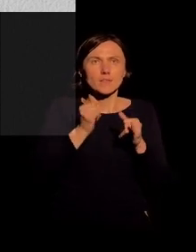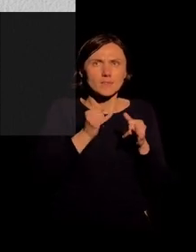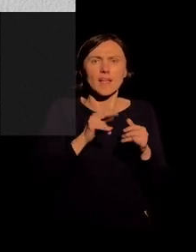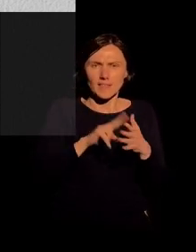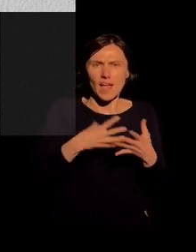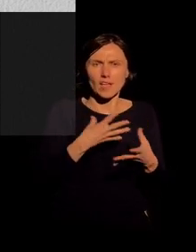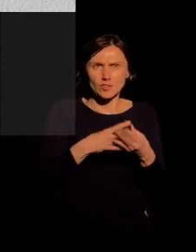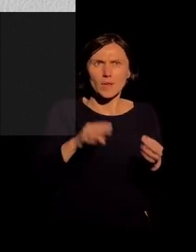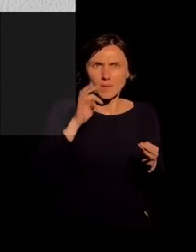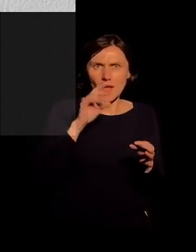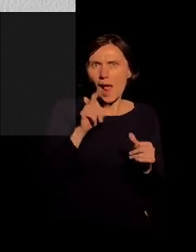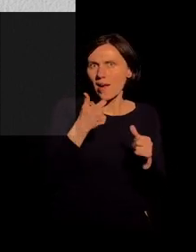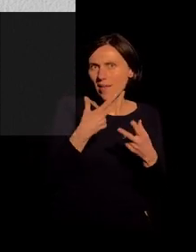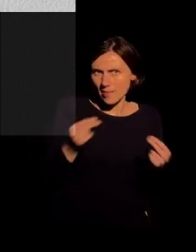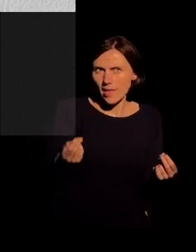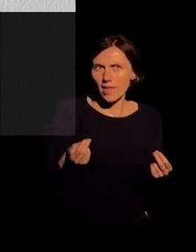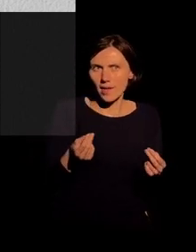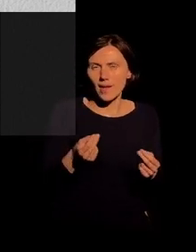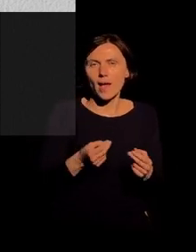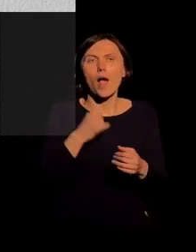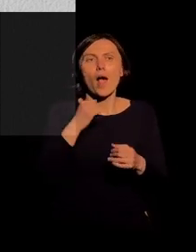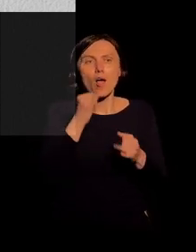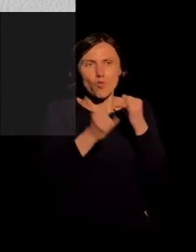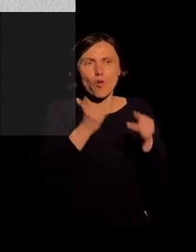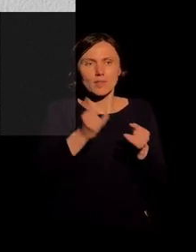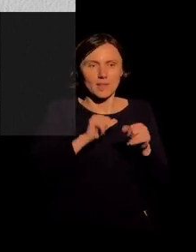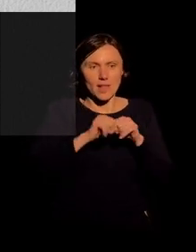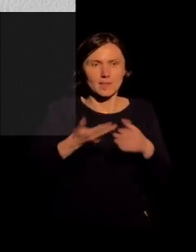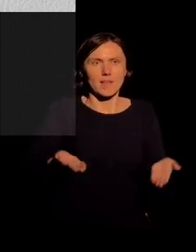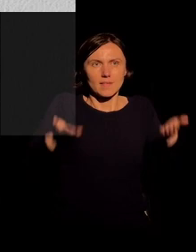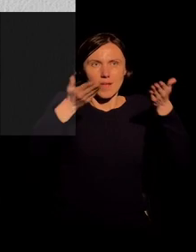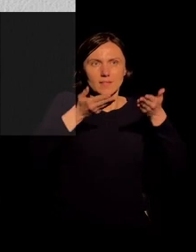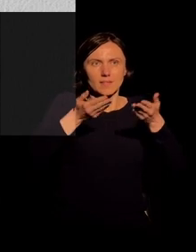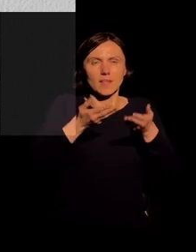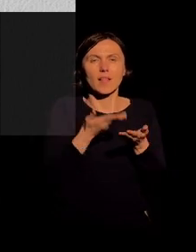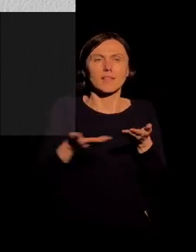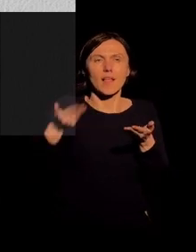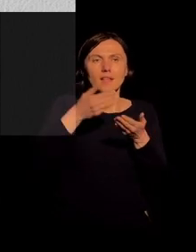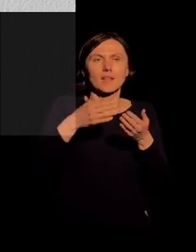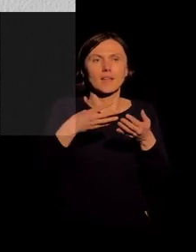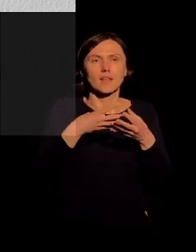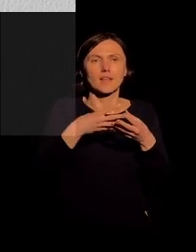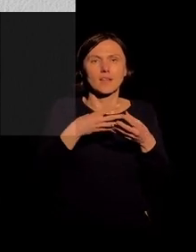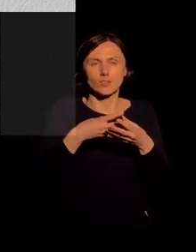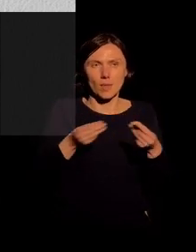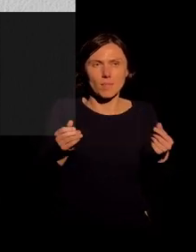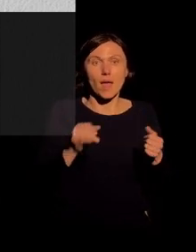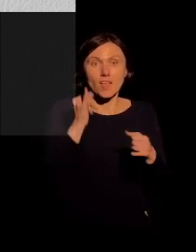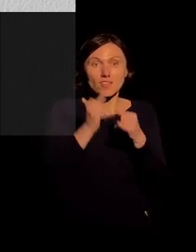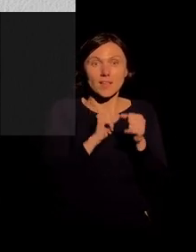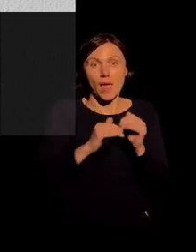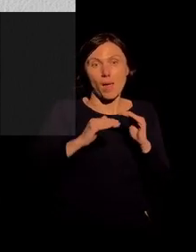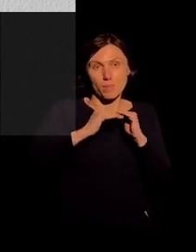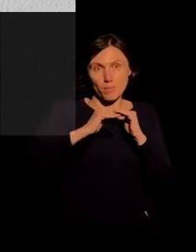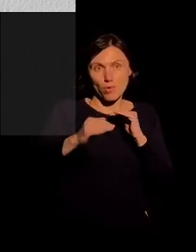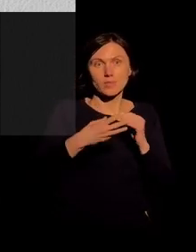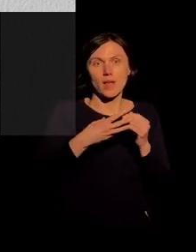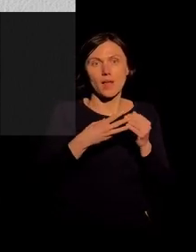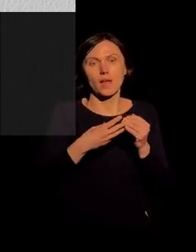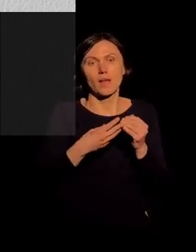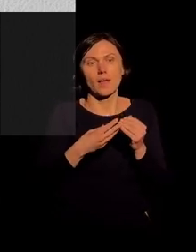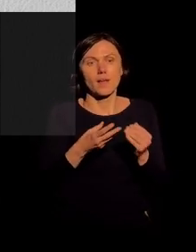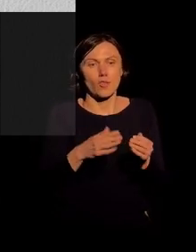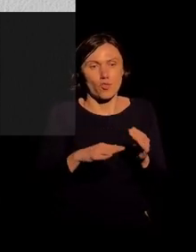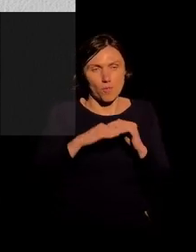jest na ziemi, ale nie jest, prawda? Te nogi cały czas unoszą się nad ziemią, szczególnie podczas zjazdów, ale nawet jak jest prosta droga albo się podjeżdża,